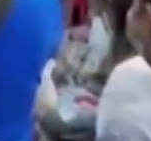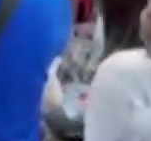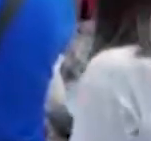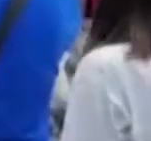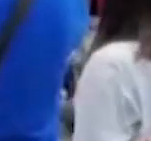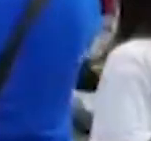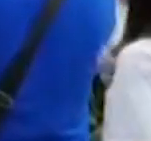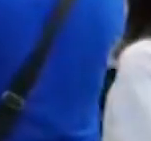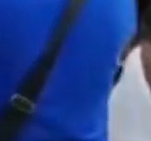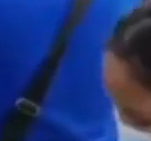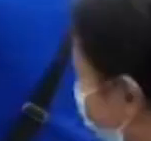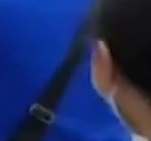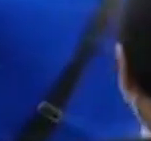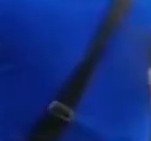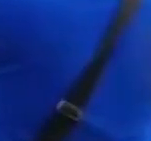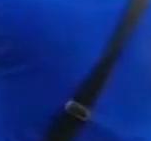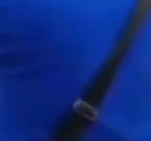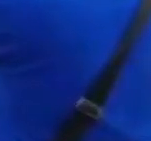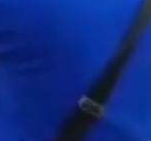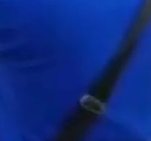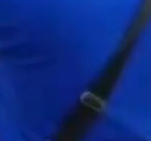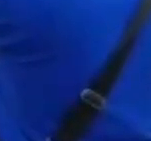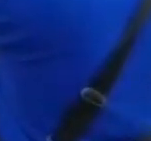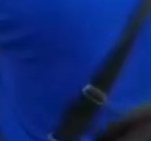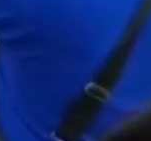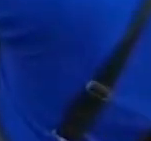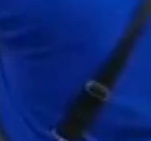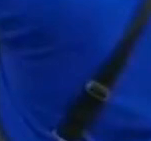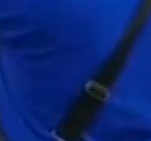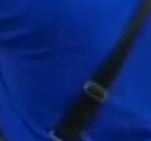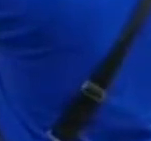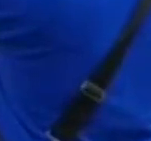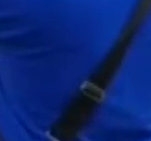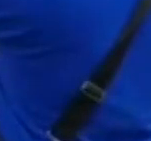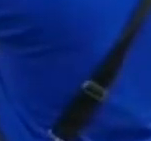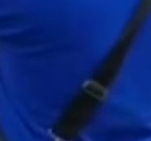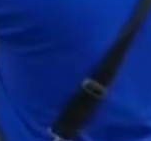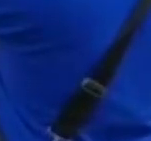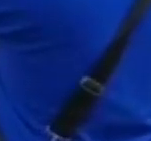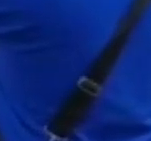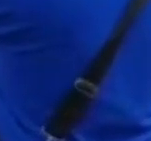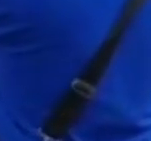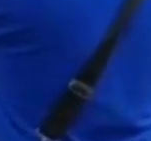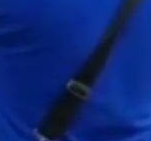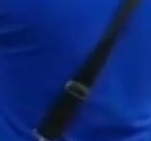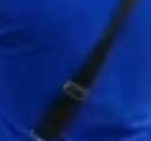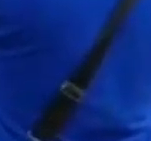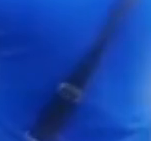Johnson, pengantar makanan untuk AL, curiga lantaran AL tidak mengambil makanan di pintu kamar kos dan tidak bisa dihubungi sejak Sabtu lalu.